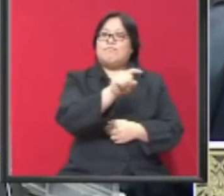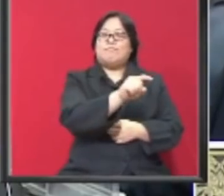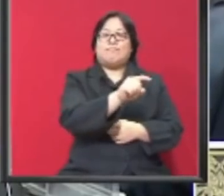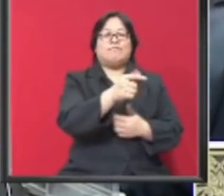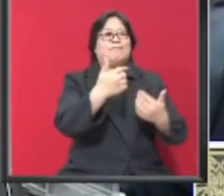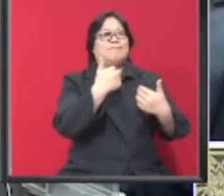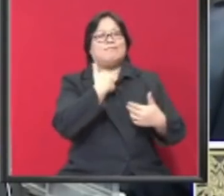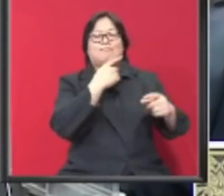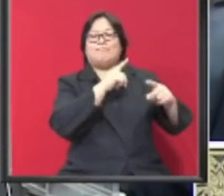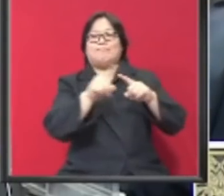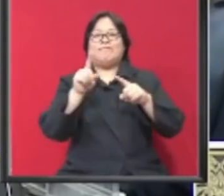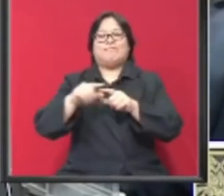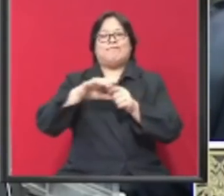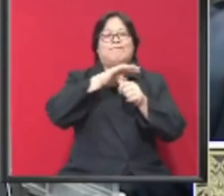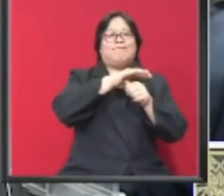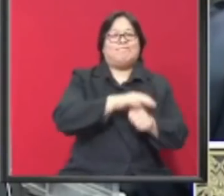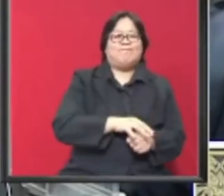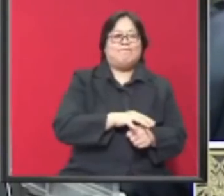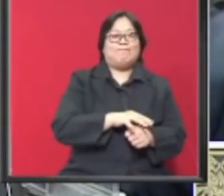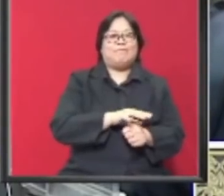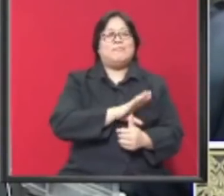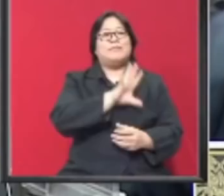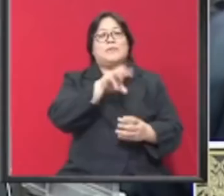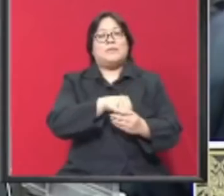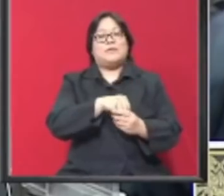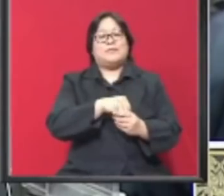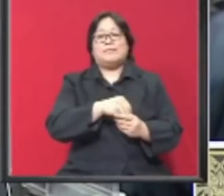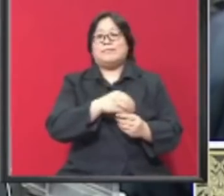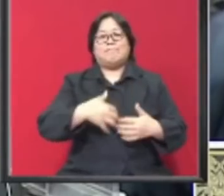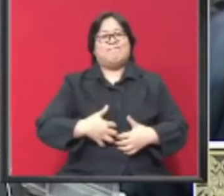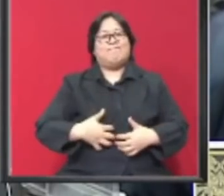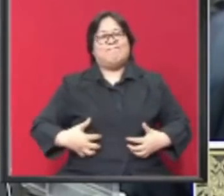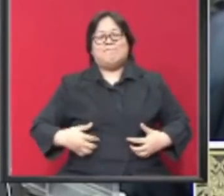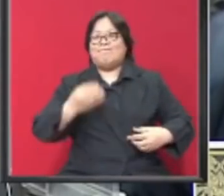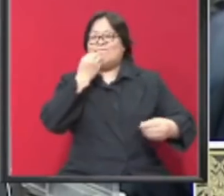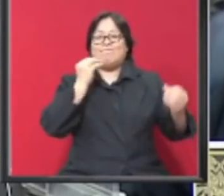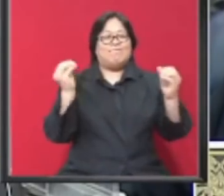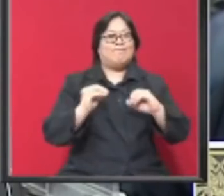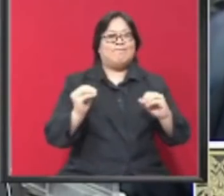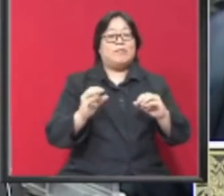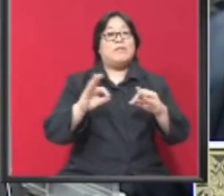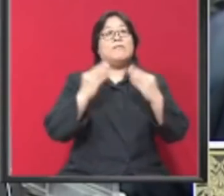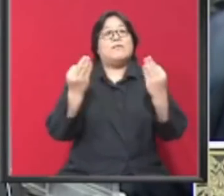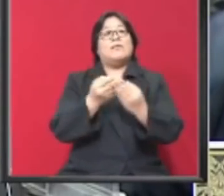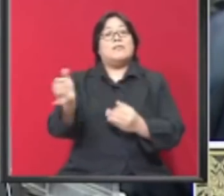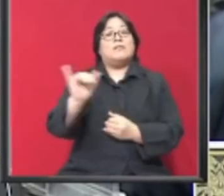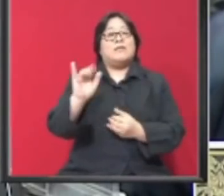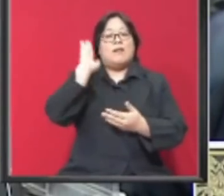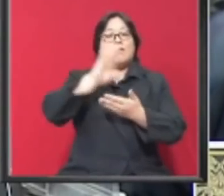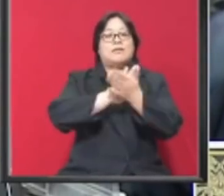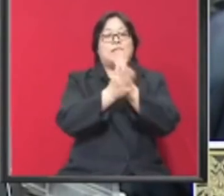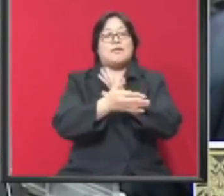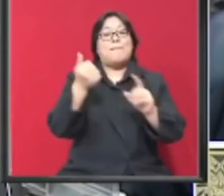ditimpa pelbagai tekanan termasuk kebuluran keluarga mereka juga akan menjadi